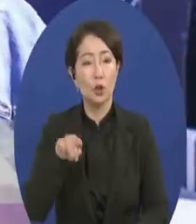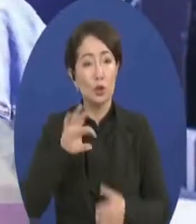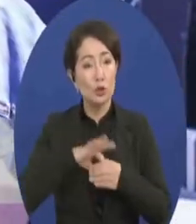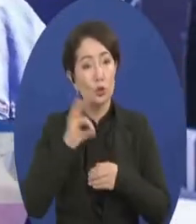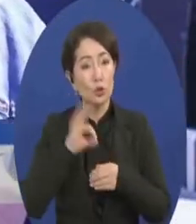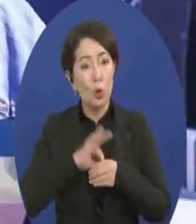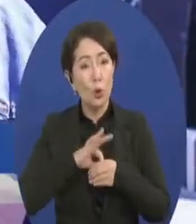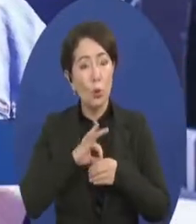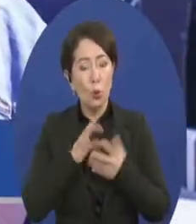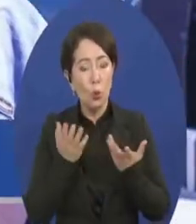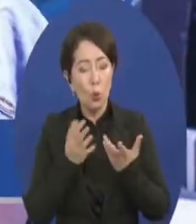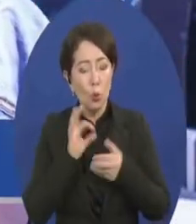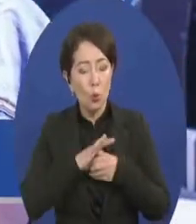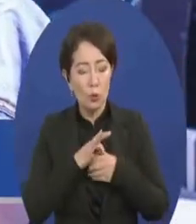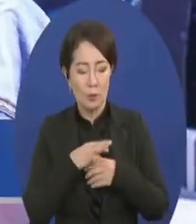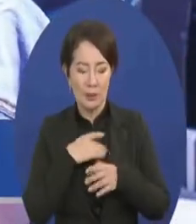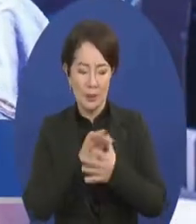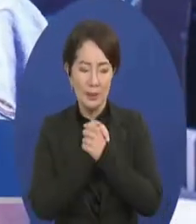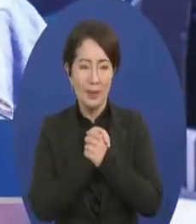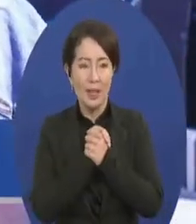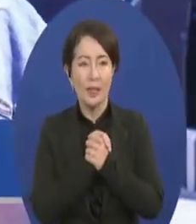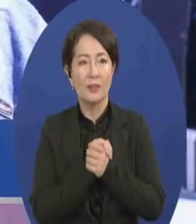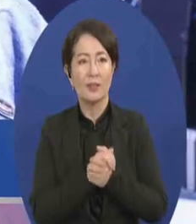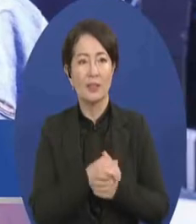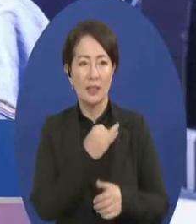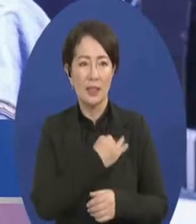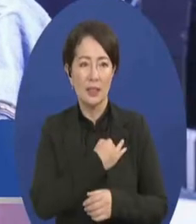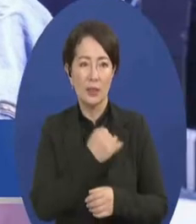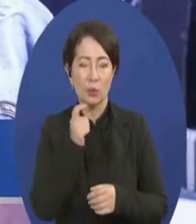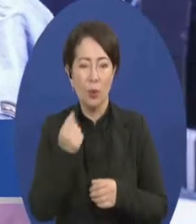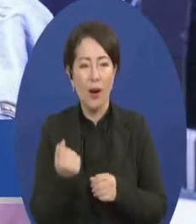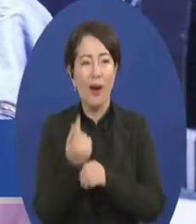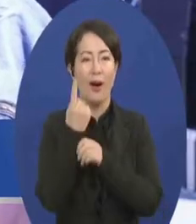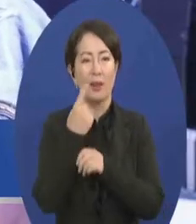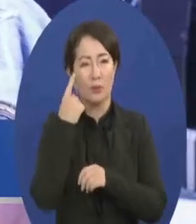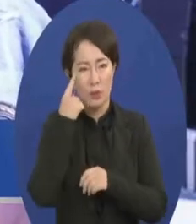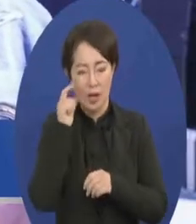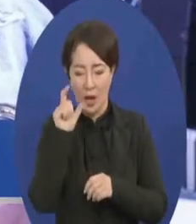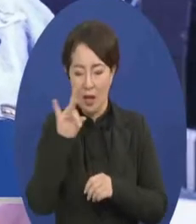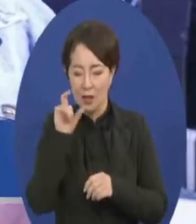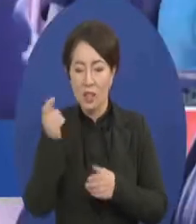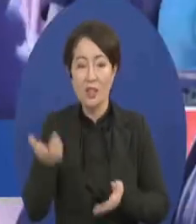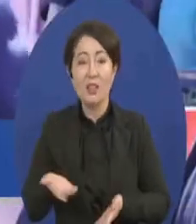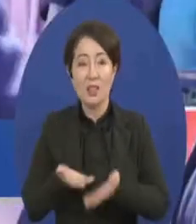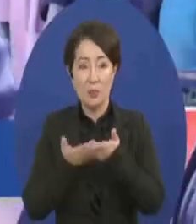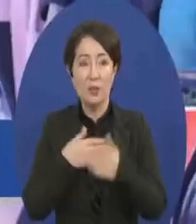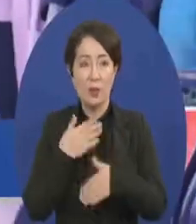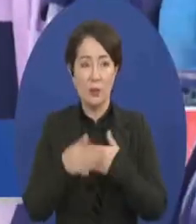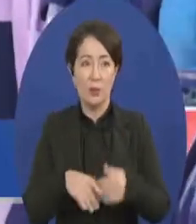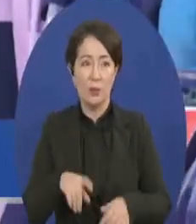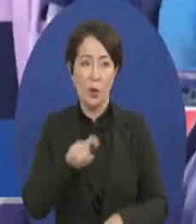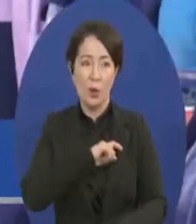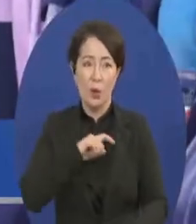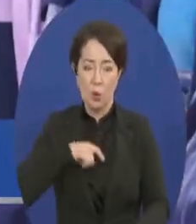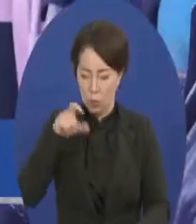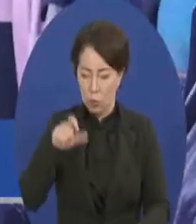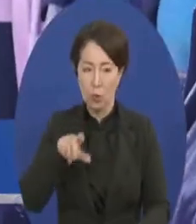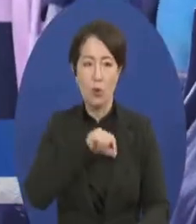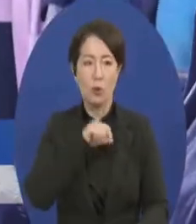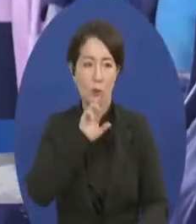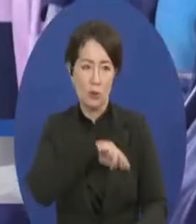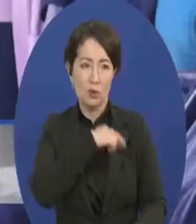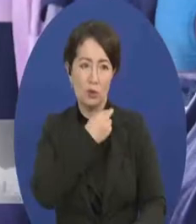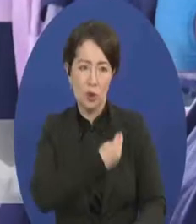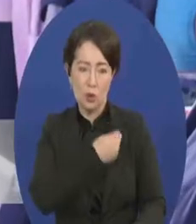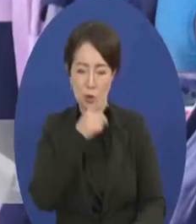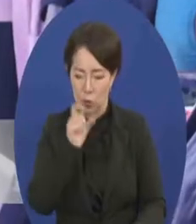бол нэг найдвартай итгэлтэй хүн гараасаа гэж бодоод ирдэг тэмдэл явж байгаа хөө. Хөвгний үүд нь зоригтой юм баггүй юу?